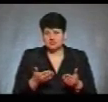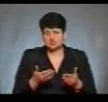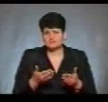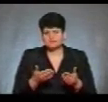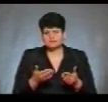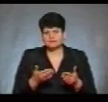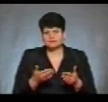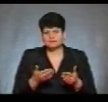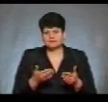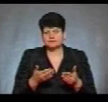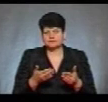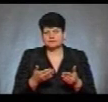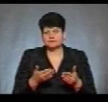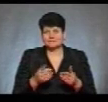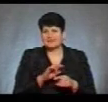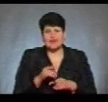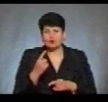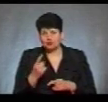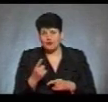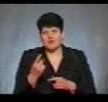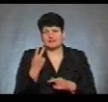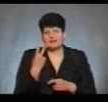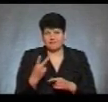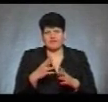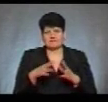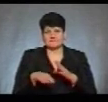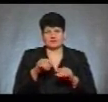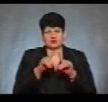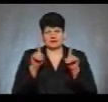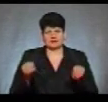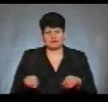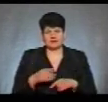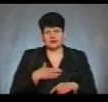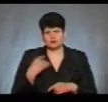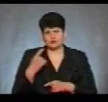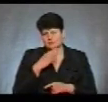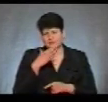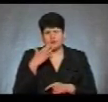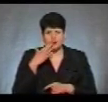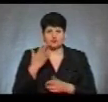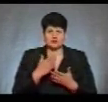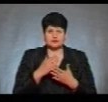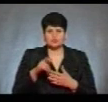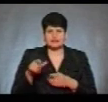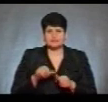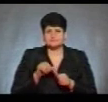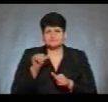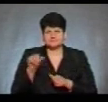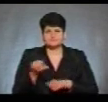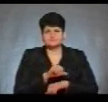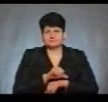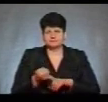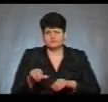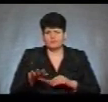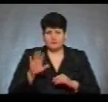варіанти і не одного, а двох виборчих бюлетенів. Чому? Тому що ми розуміємо, що в нашій області дуже багато мешканців за межами країни.